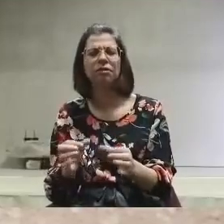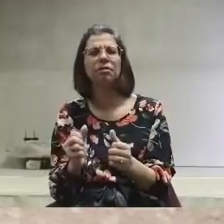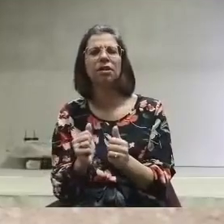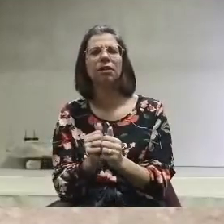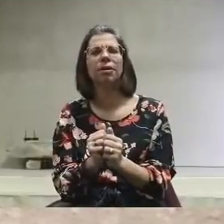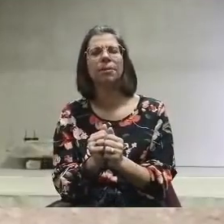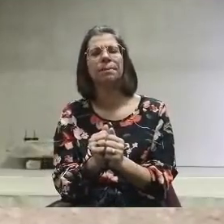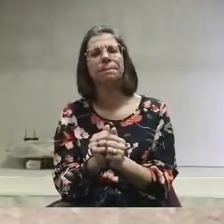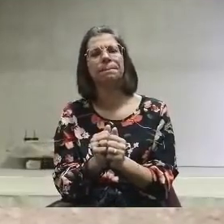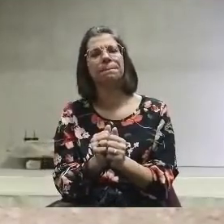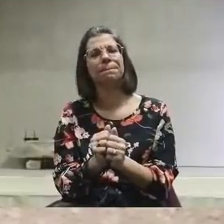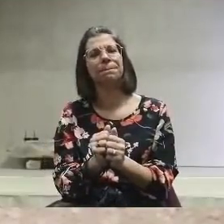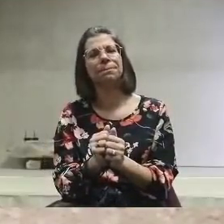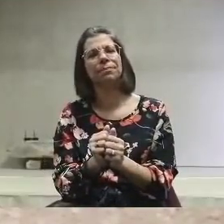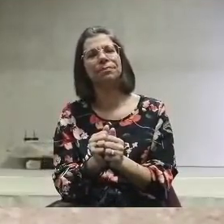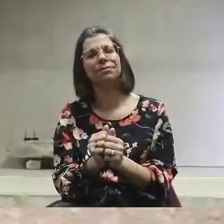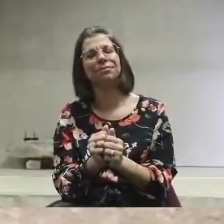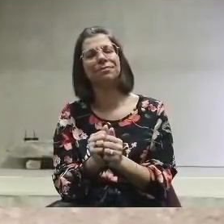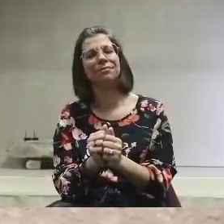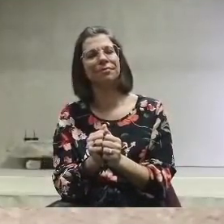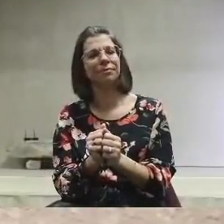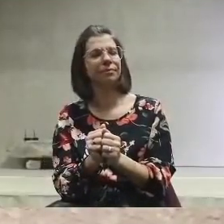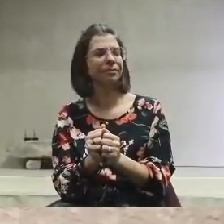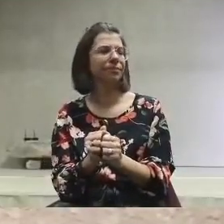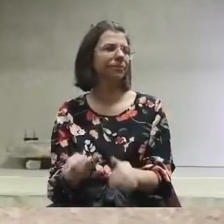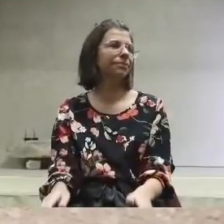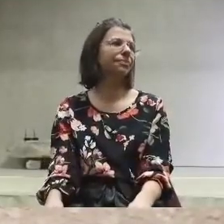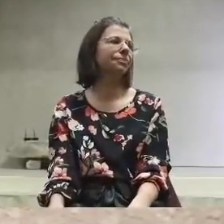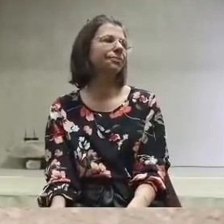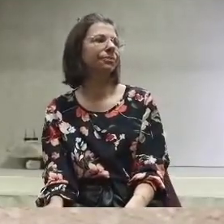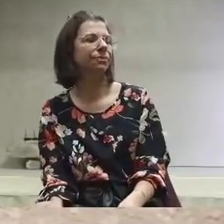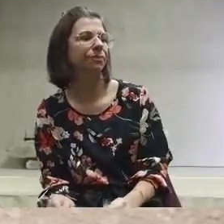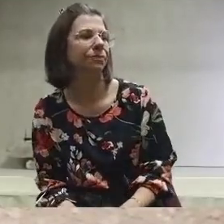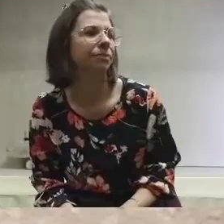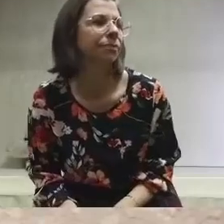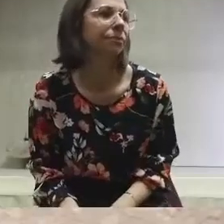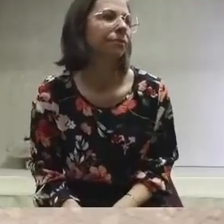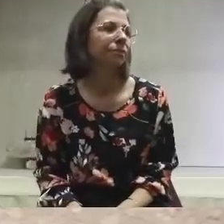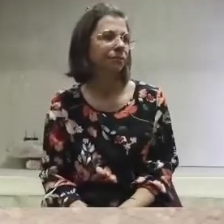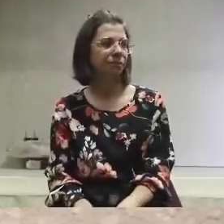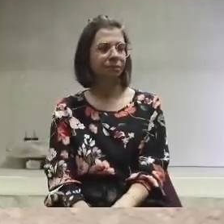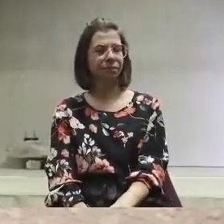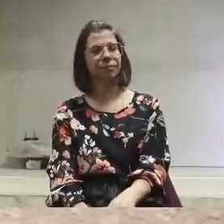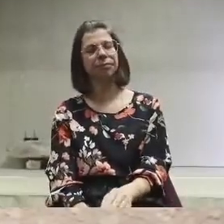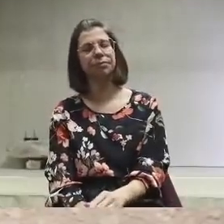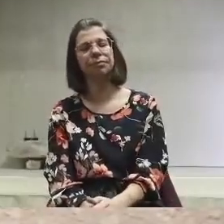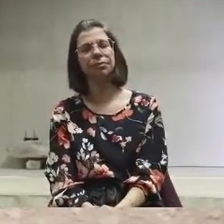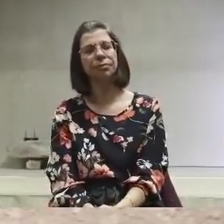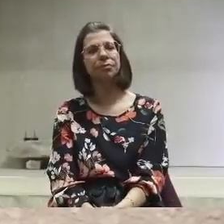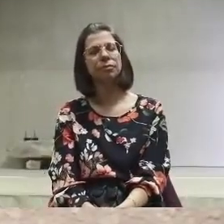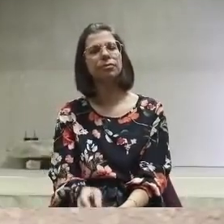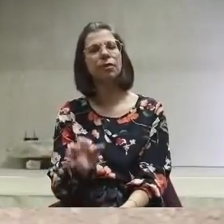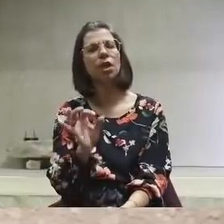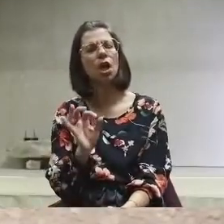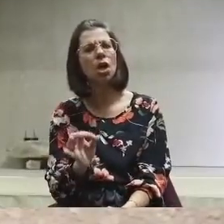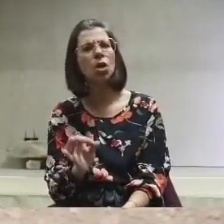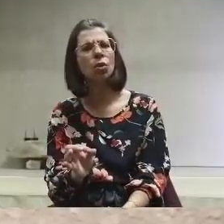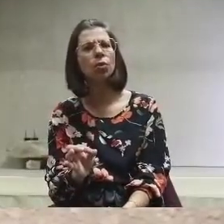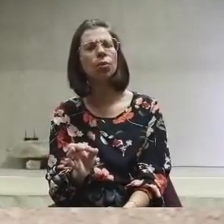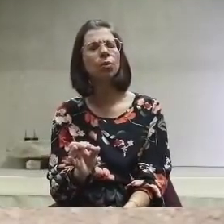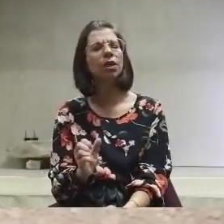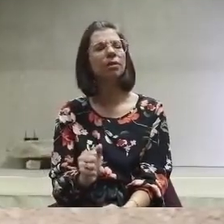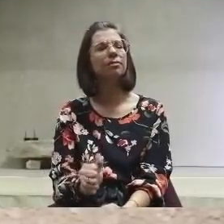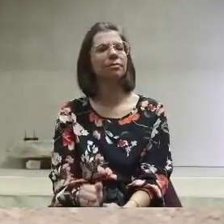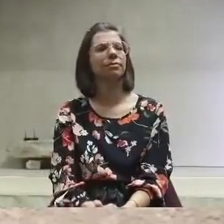souffrance éternelle. Tu dois payer et répondre de tes actes, de ta vie d'ici, de tes folies, de tes